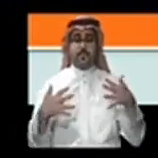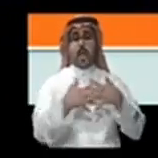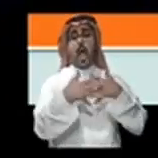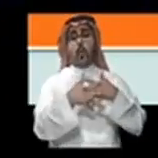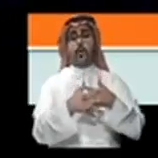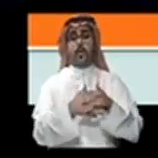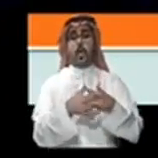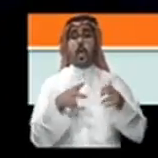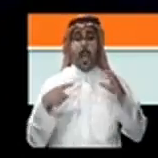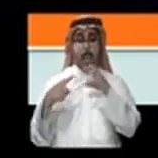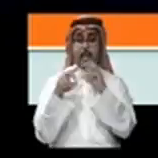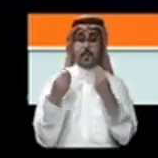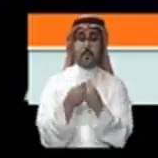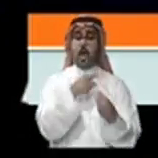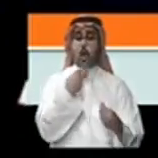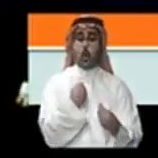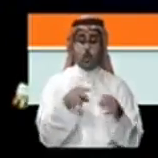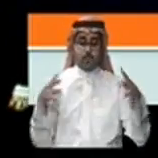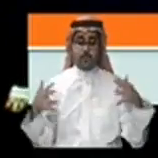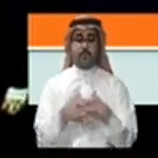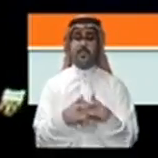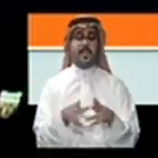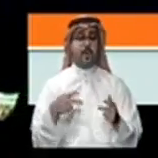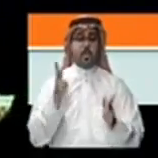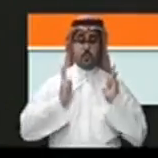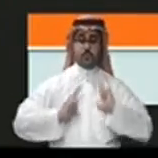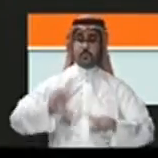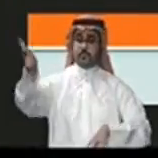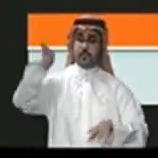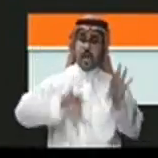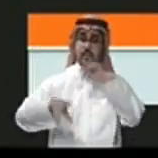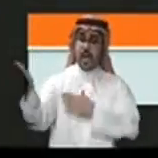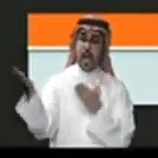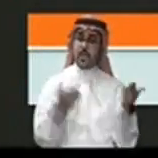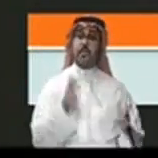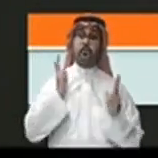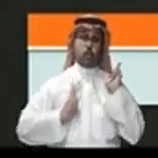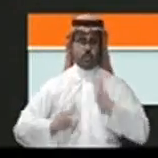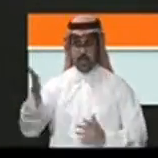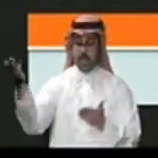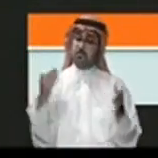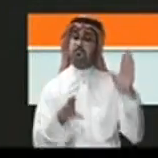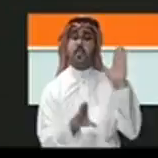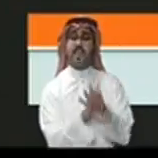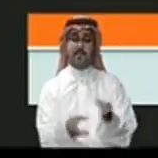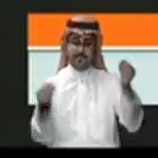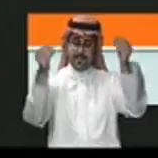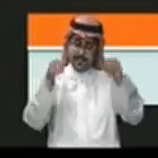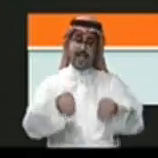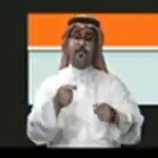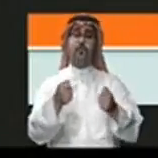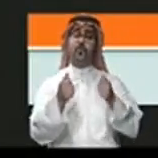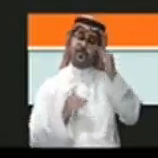قادرة على جذب المستثمرين، بما سيسهم بشكل كبير وفعال في زيادة مداخلها